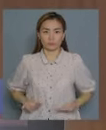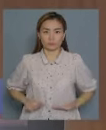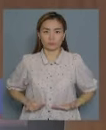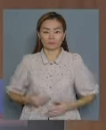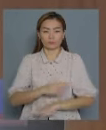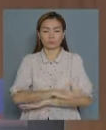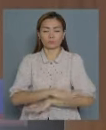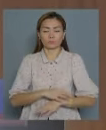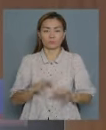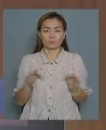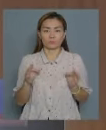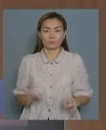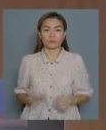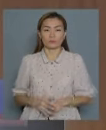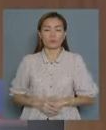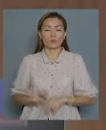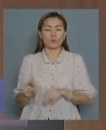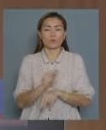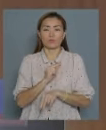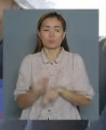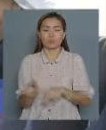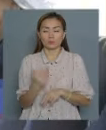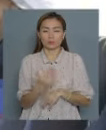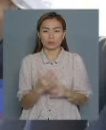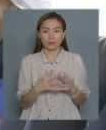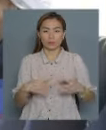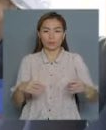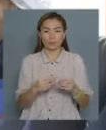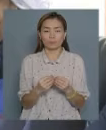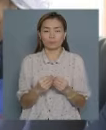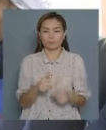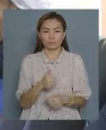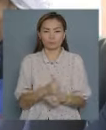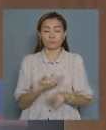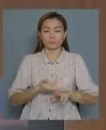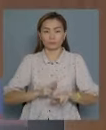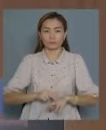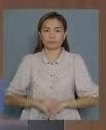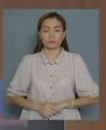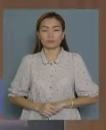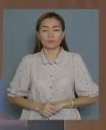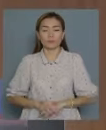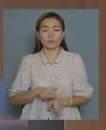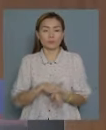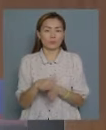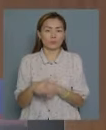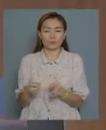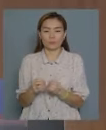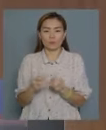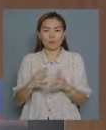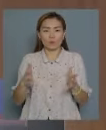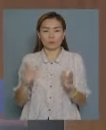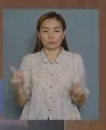адамгершілікке басты тәрбие беретін осы отбасы. Сондықтан осындай істеріміз әрқашан көп болсын